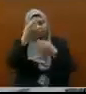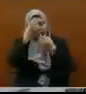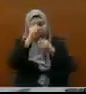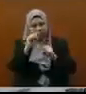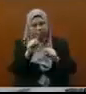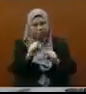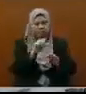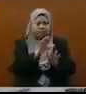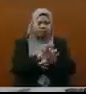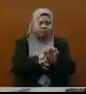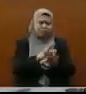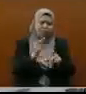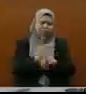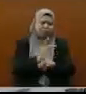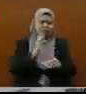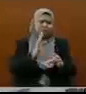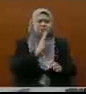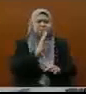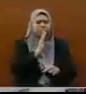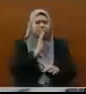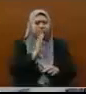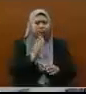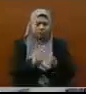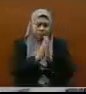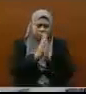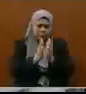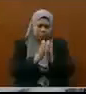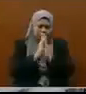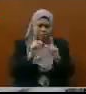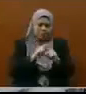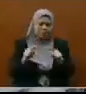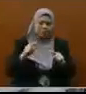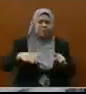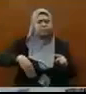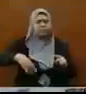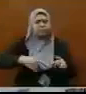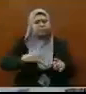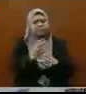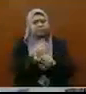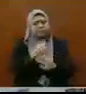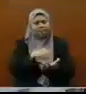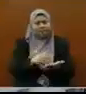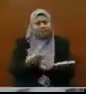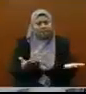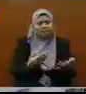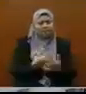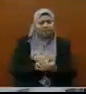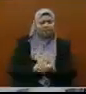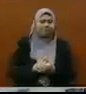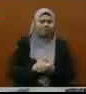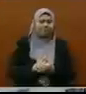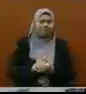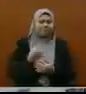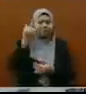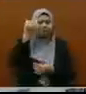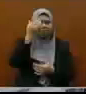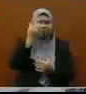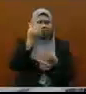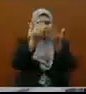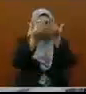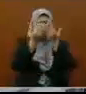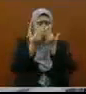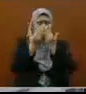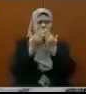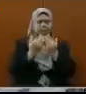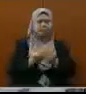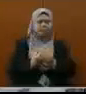sudah cakap, tapi sampai hari ini pun ada juga lagi benda-benda yang dipohon tak dapat. Dan alhamdulillah hari ini